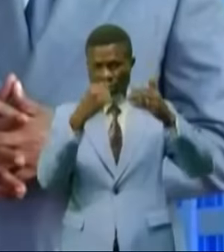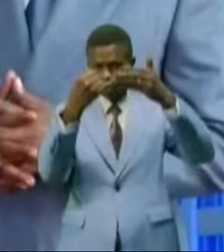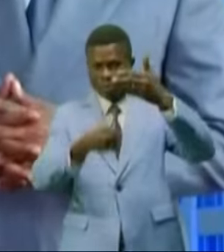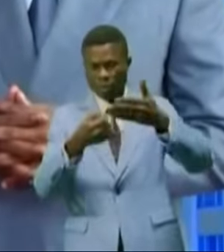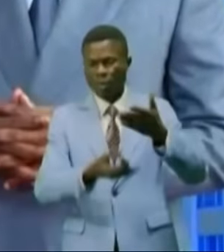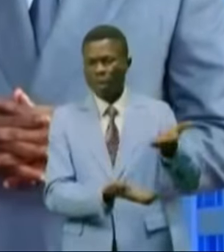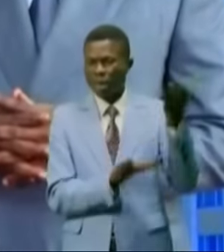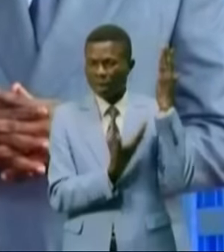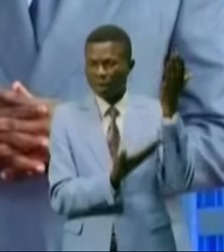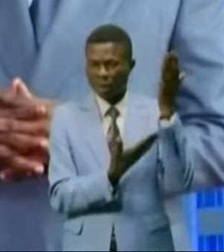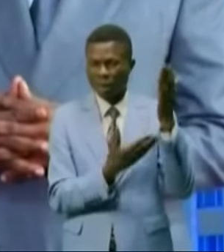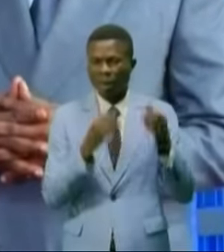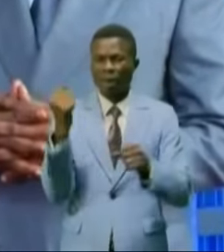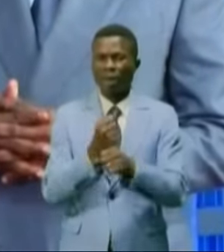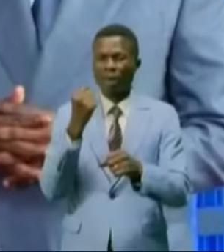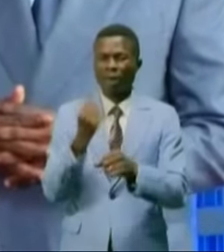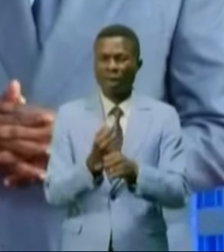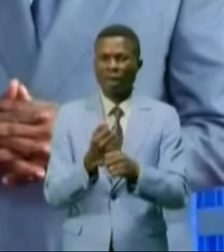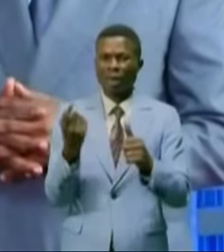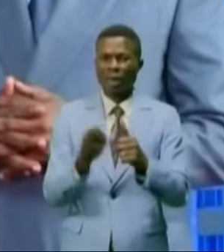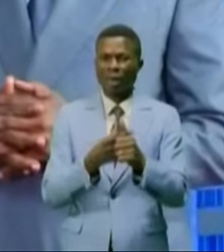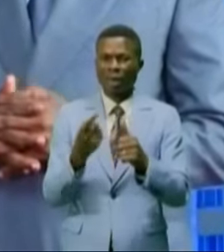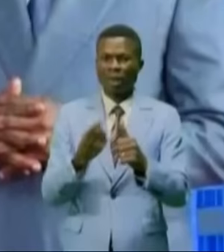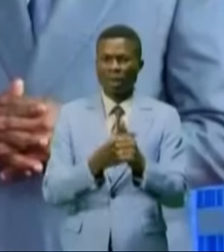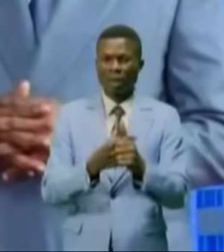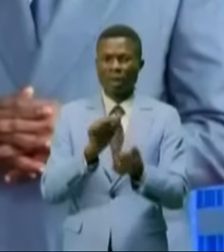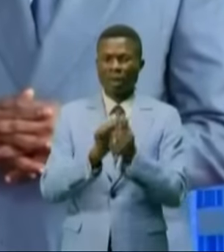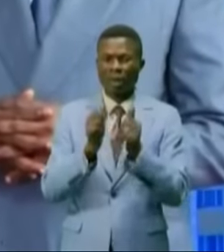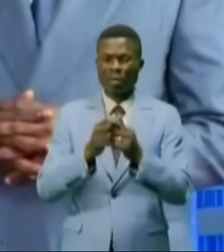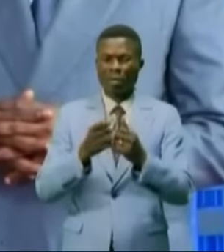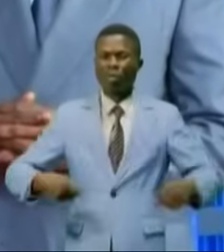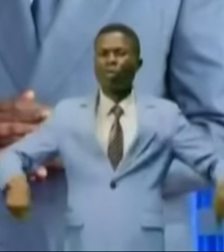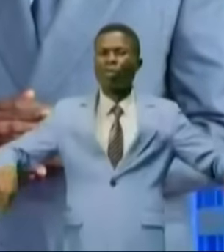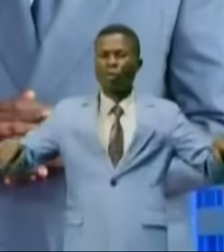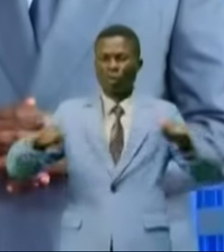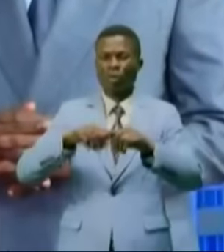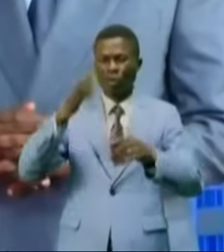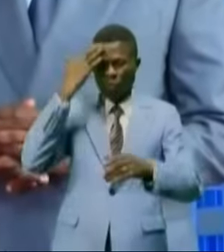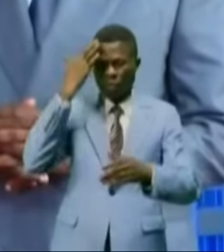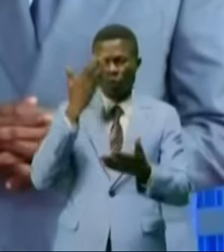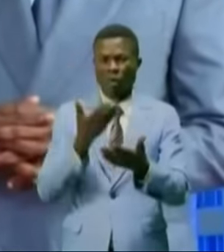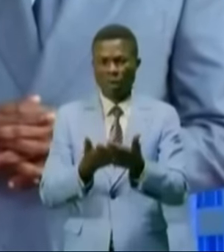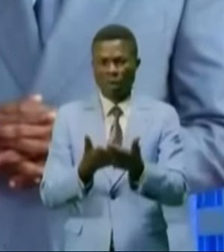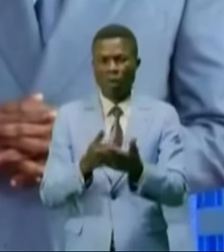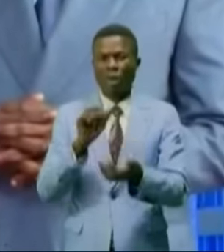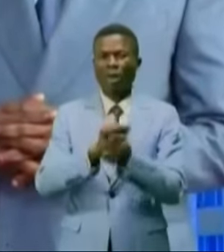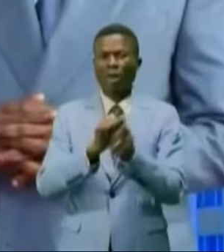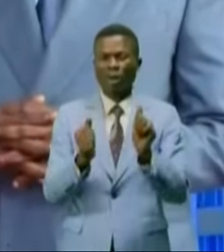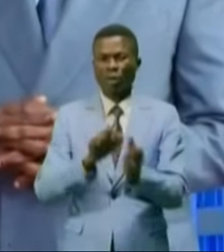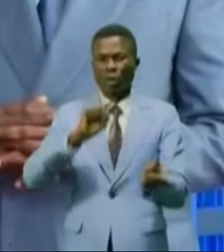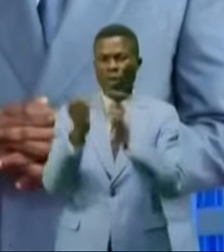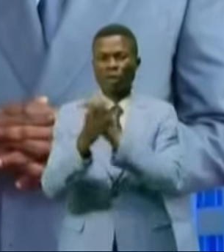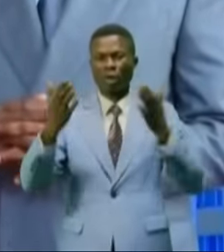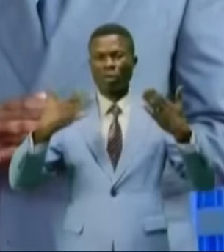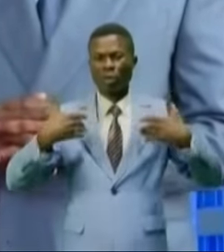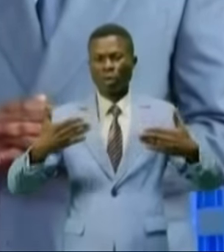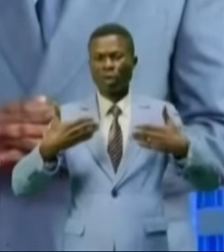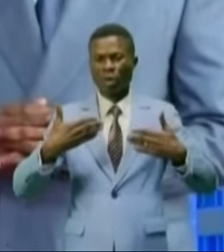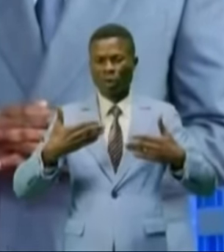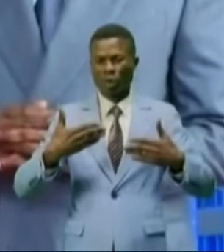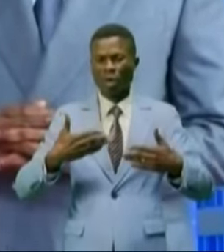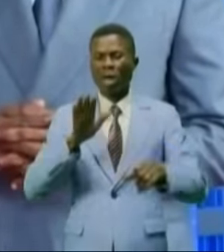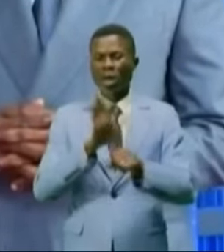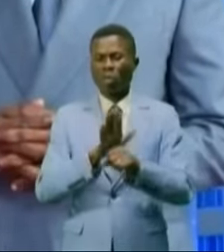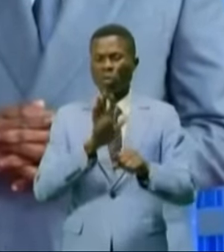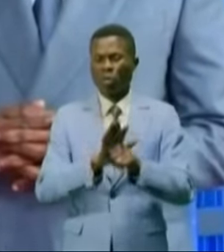aussi de travailler sur les questions environnementales parce que comme vous le savez aujourd'hui, le changement climatique a un impact